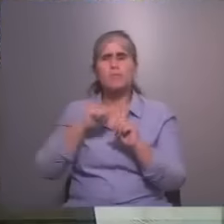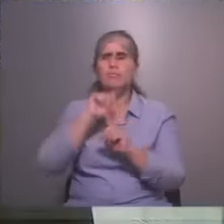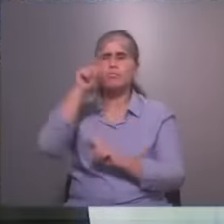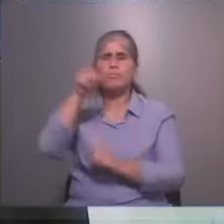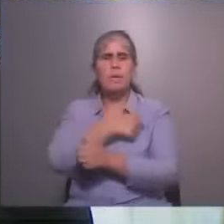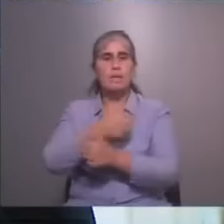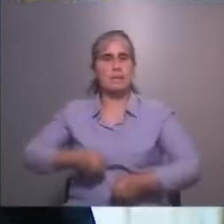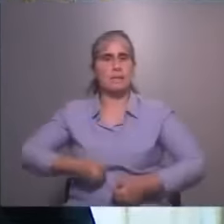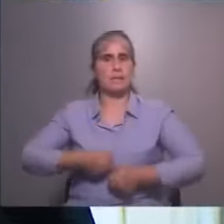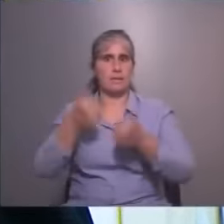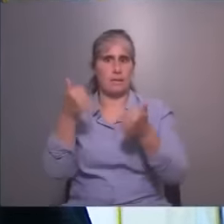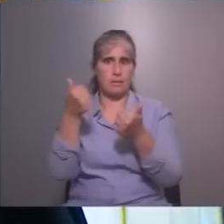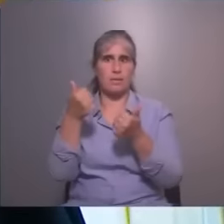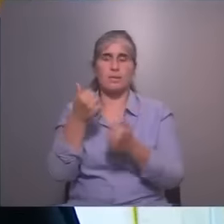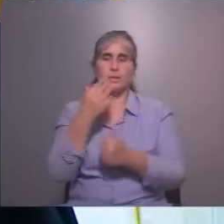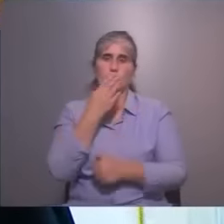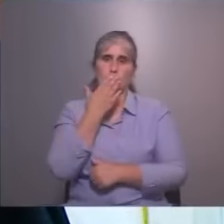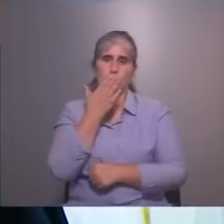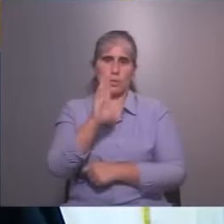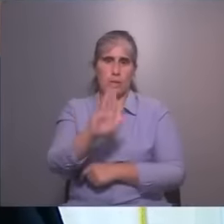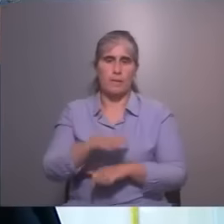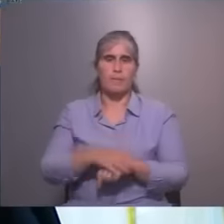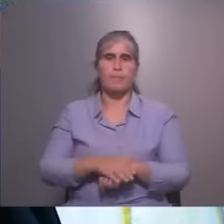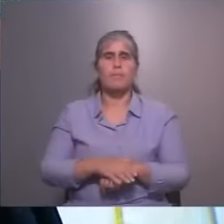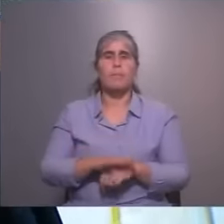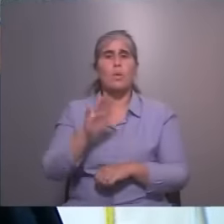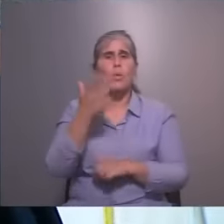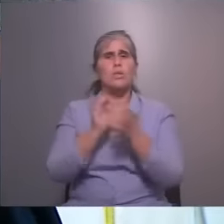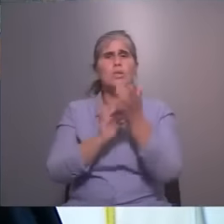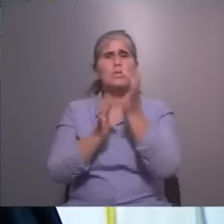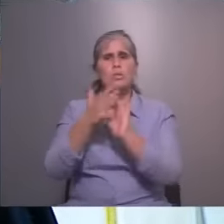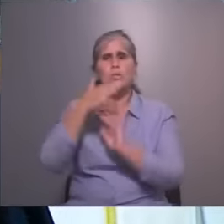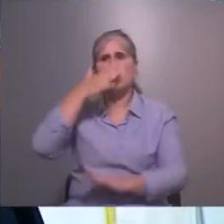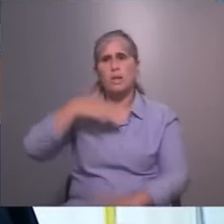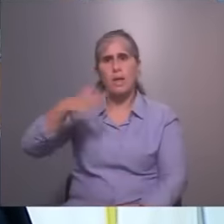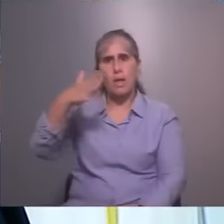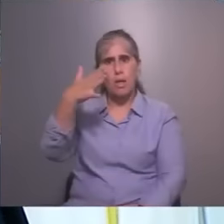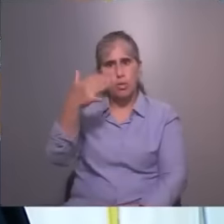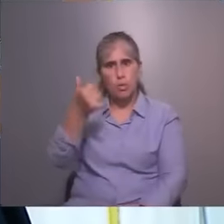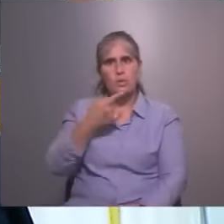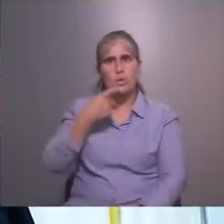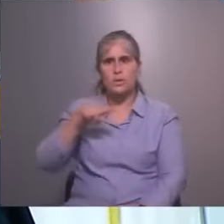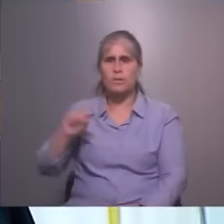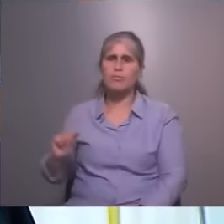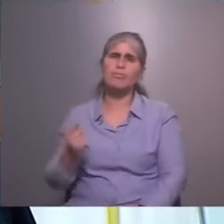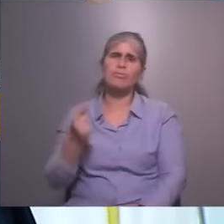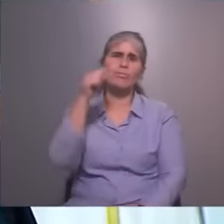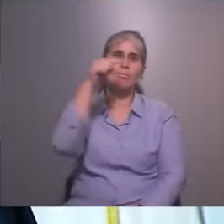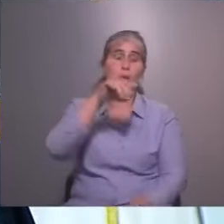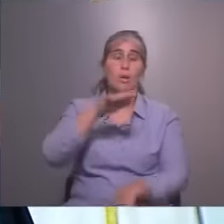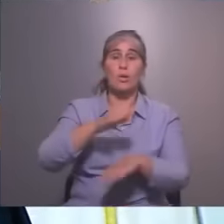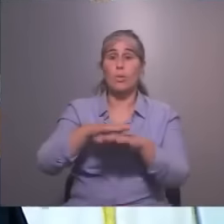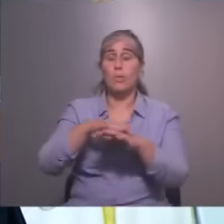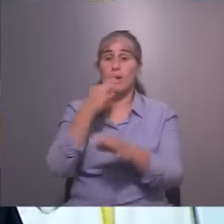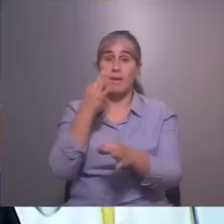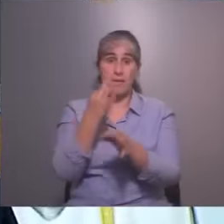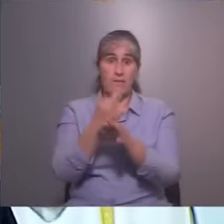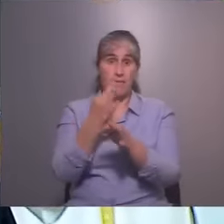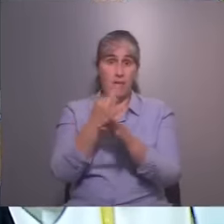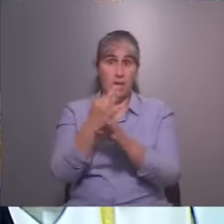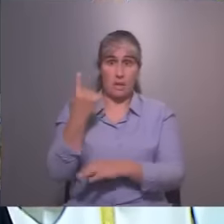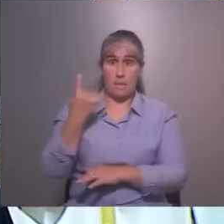Rodzice jego chodzili co roku do Jerozolimy na święto Paschy. Gdy miał lat 12, udali się